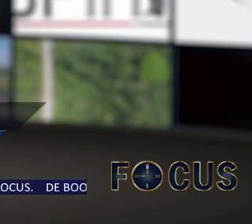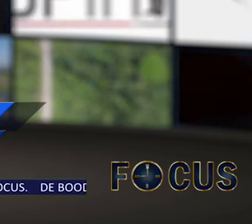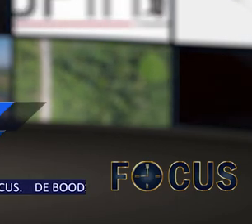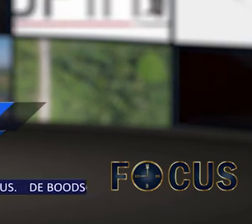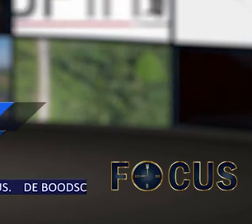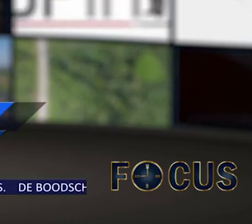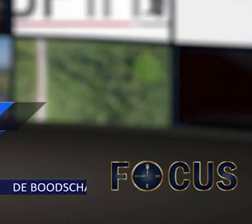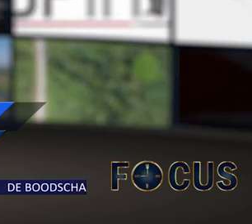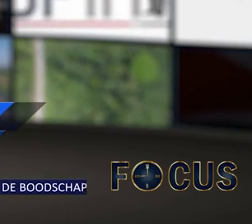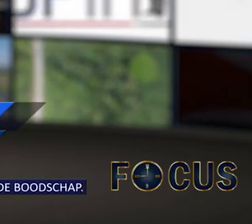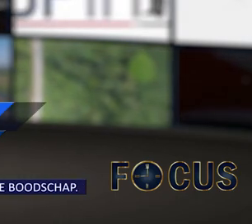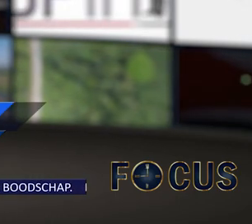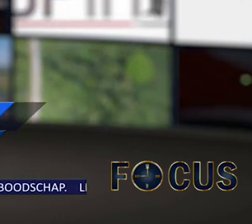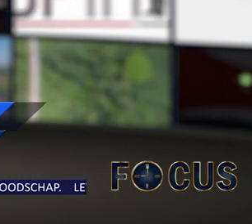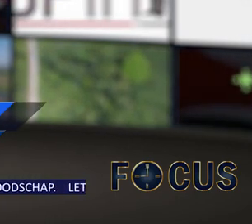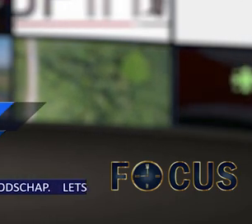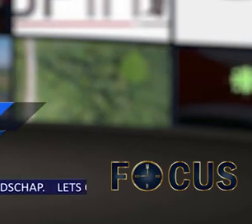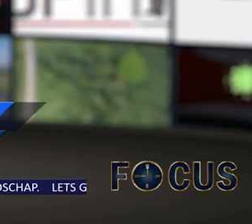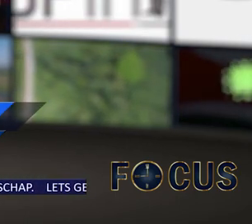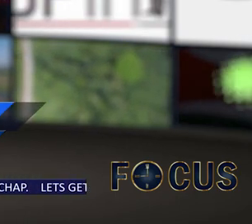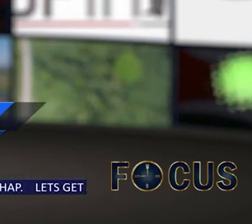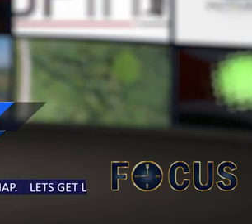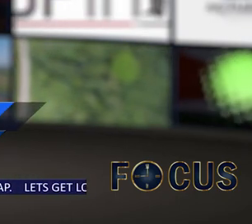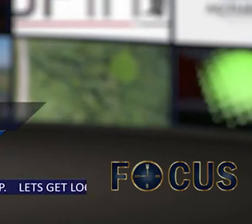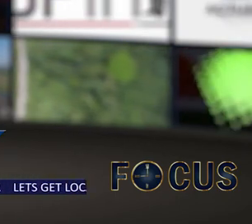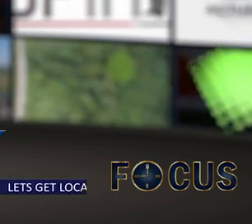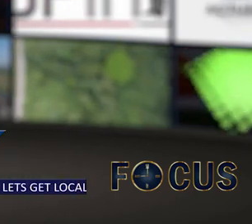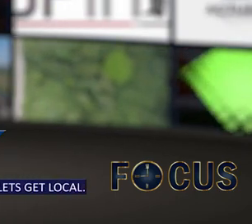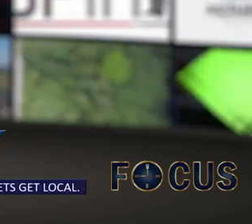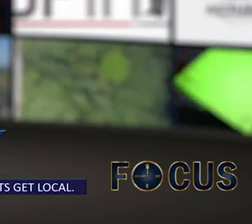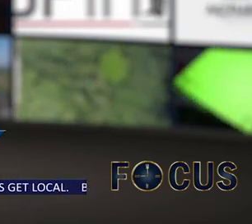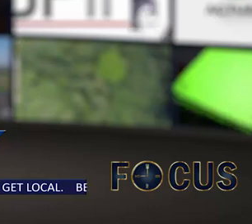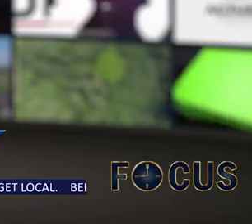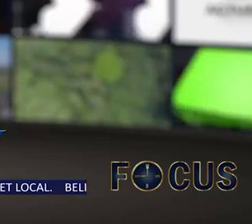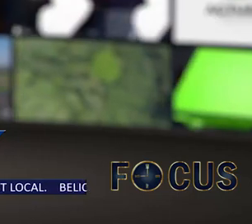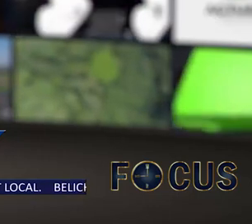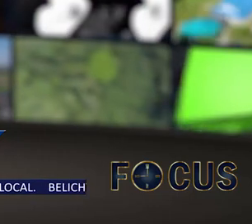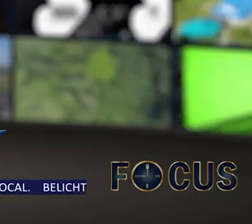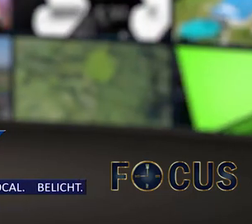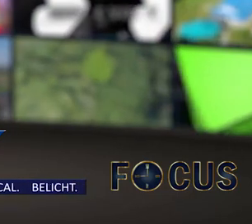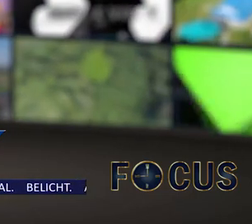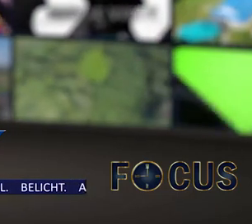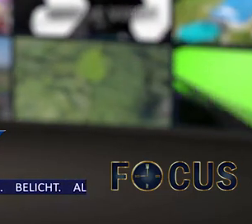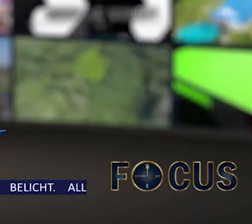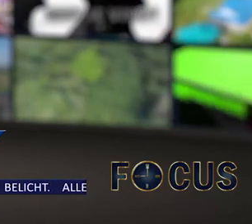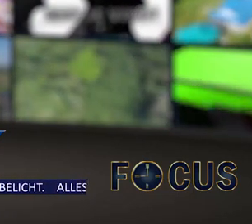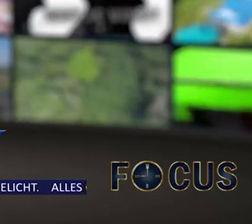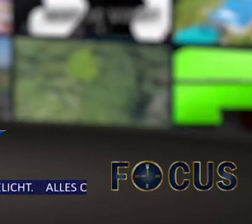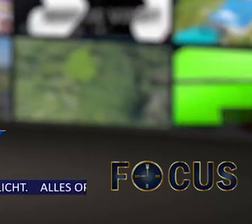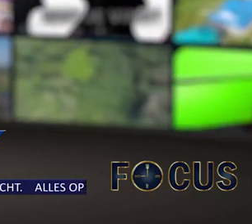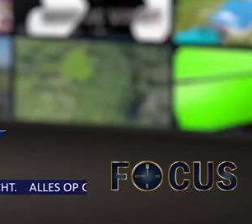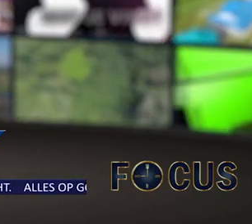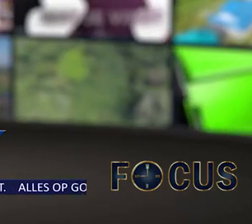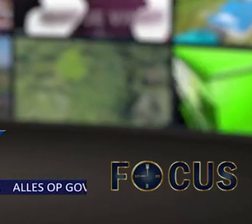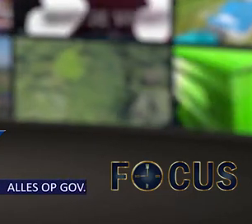Dat was Focus. Vergeet u niet, was en ontsmet uw handen na elke handeling. Houd u de sociale afstand van